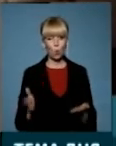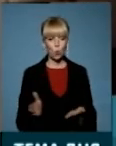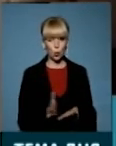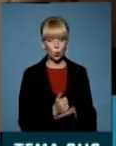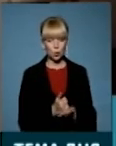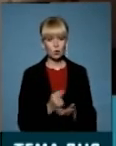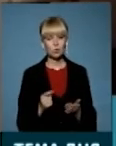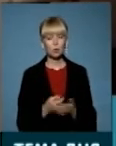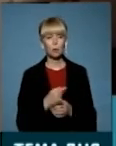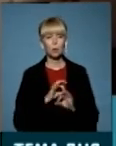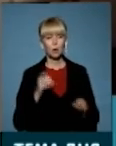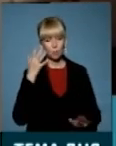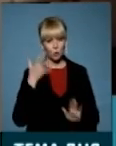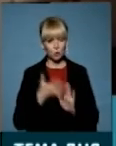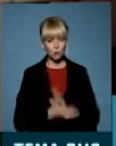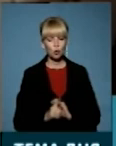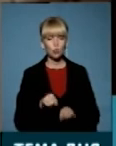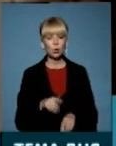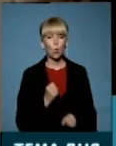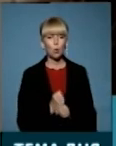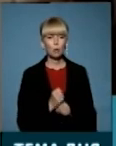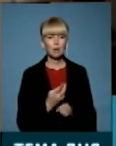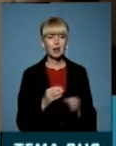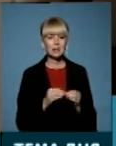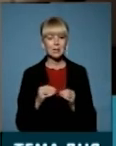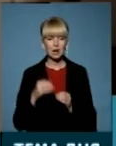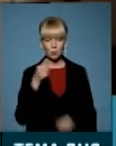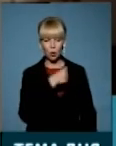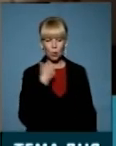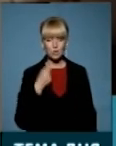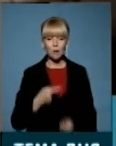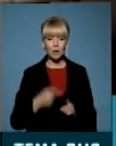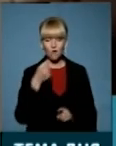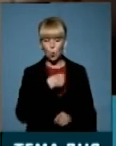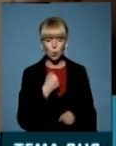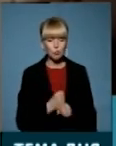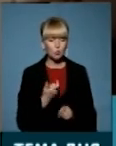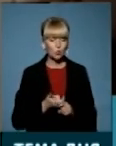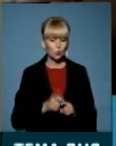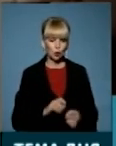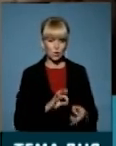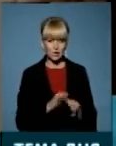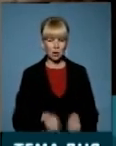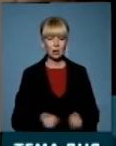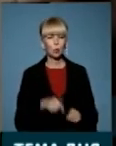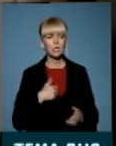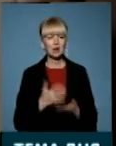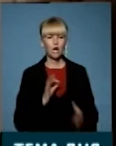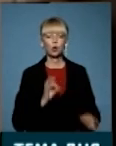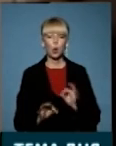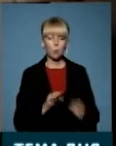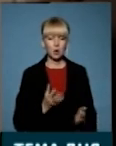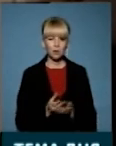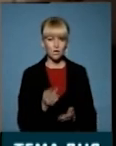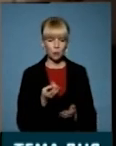але знову ж таки ми прекрасно повинні зрозуміти, що те, що не робилося десятками років, за півроку зробити дуже і дуже складно. Так, у нас є нормальне